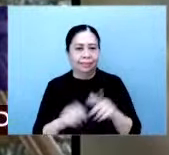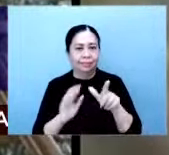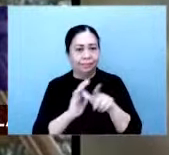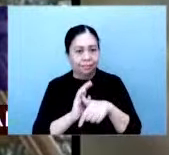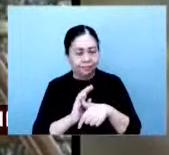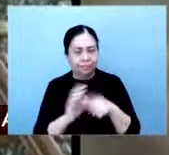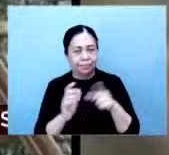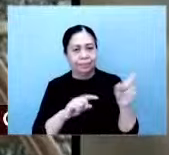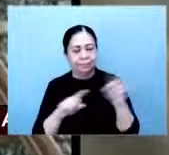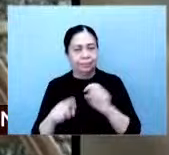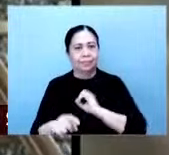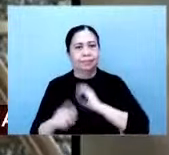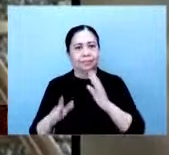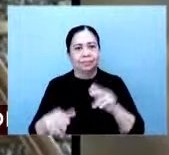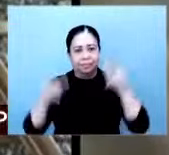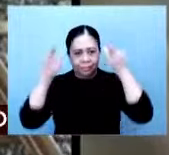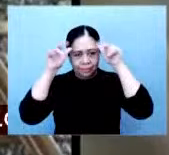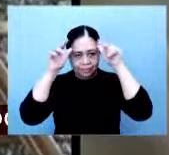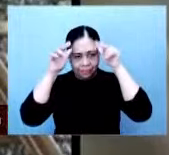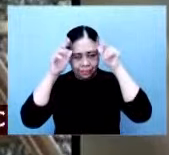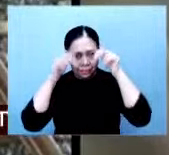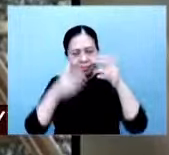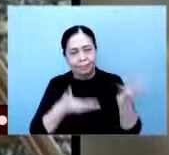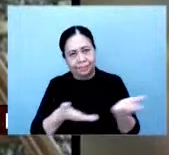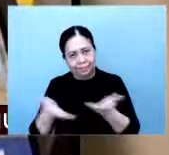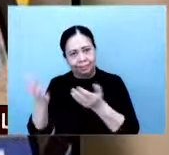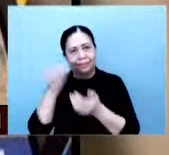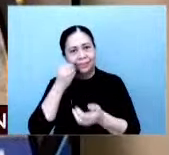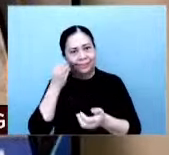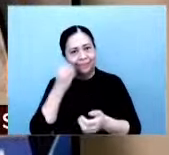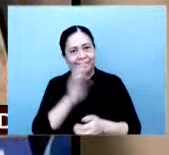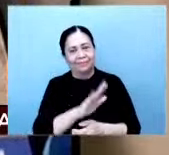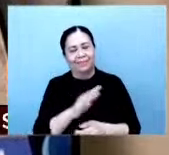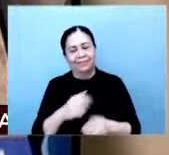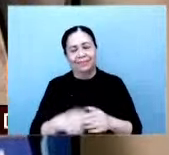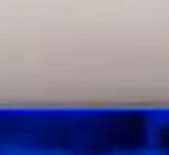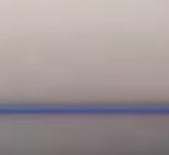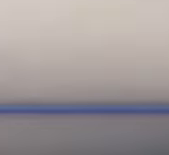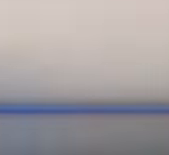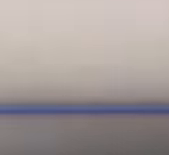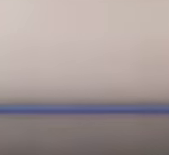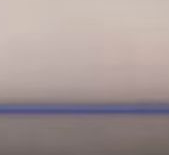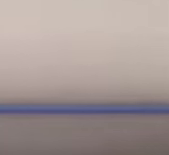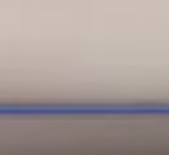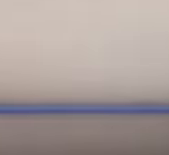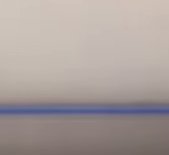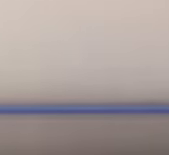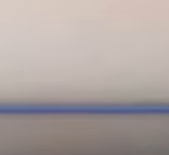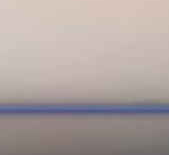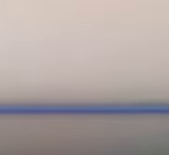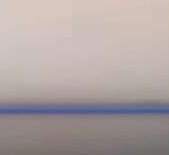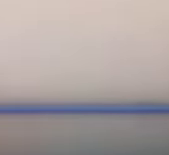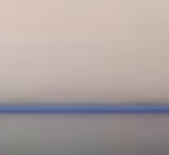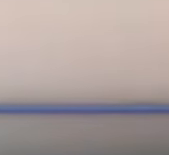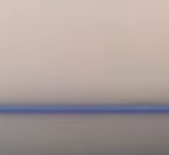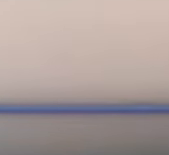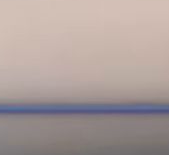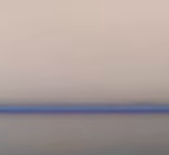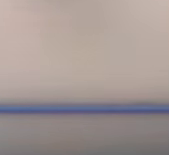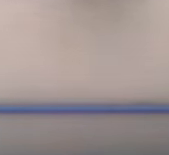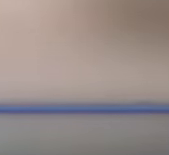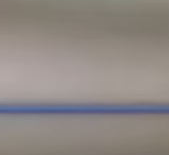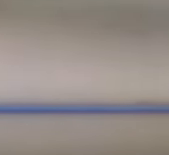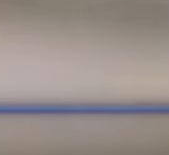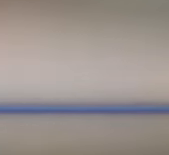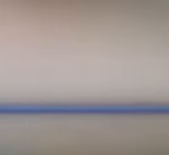dumating ang may-ari ng kabayo at iniuwi na ang kanyang alaga Abangan ang nakakahangang volleyball